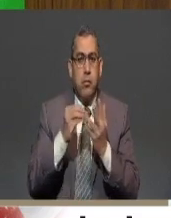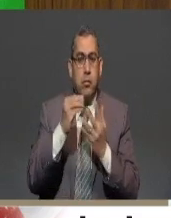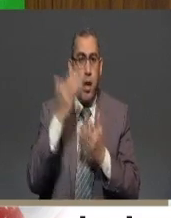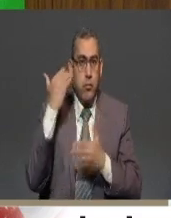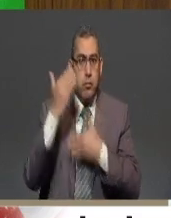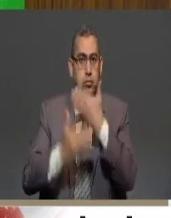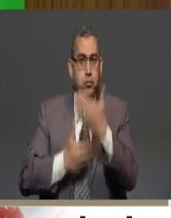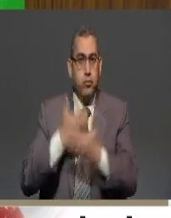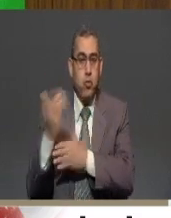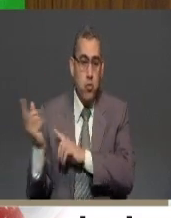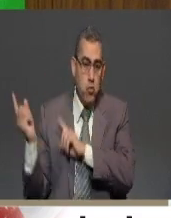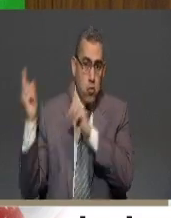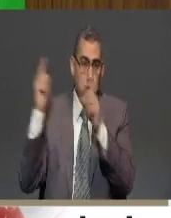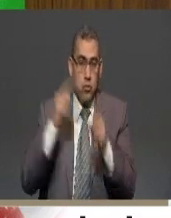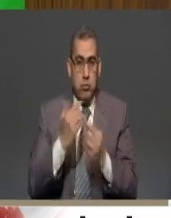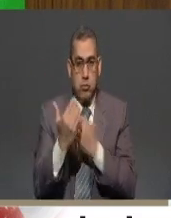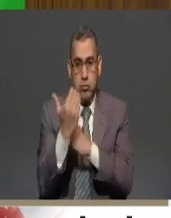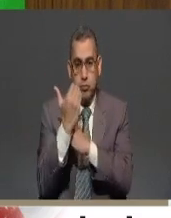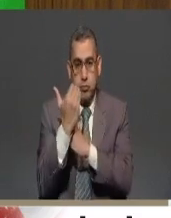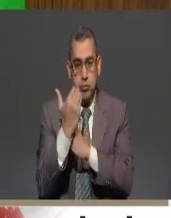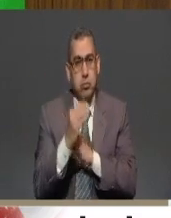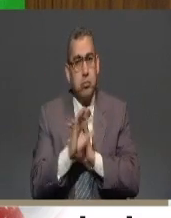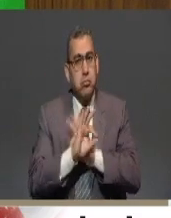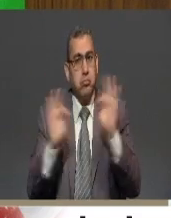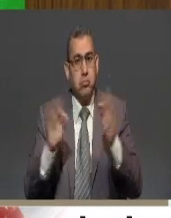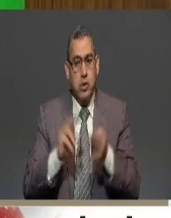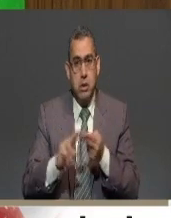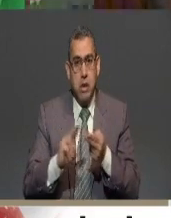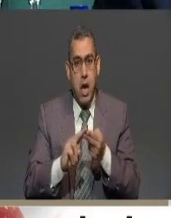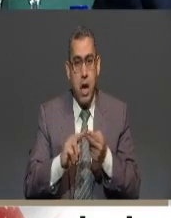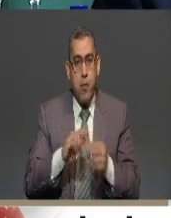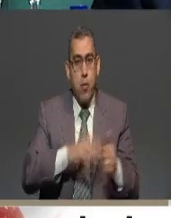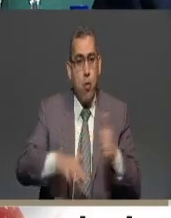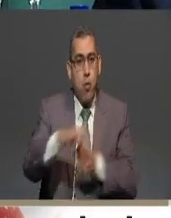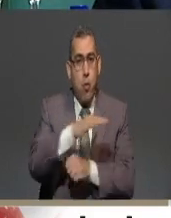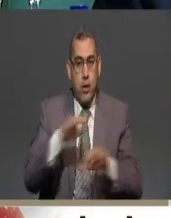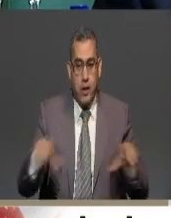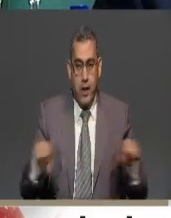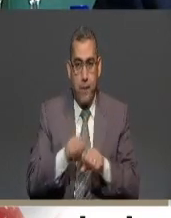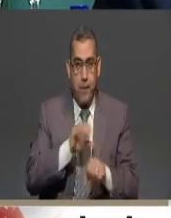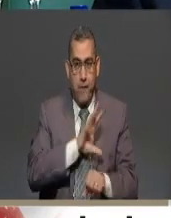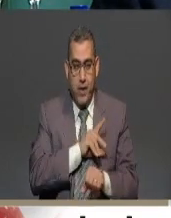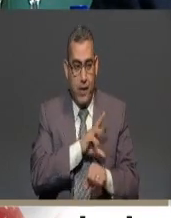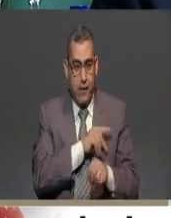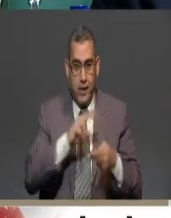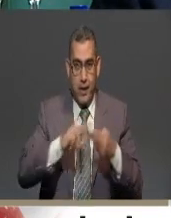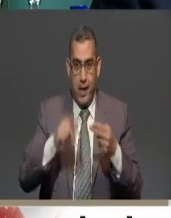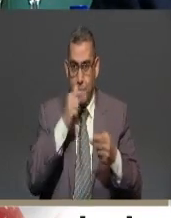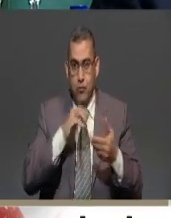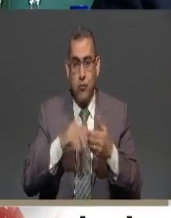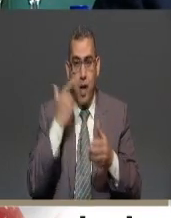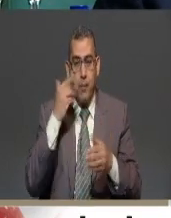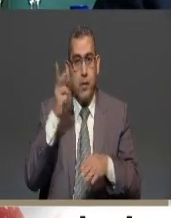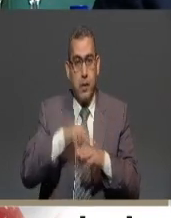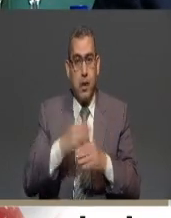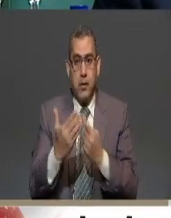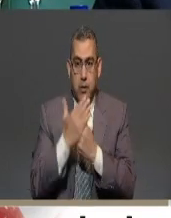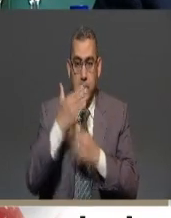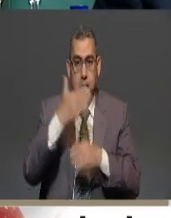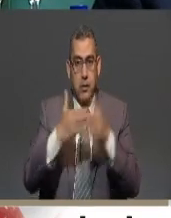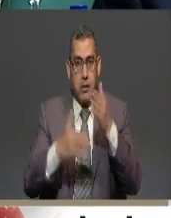نضاله ورعايتها للمصالحة الوطنية ودعمها لإعادة إعمار قطاع